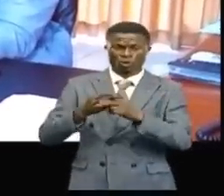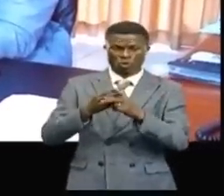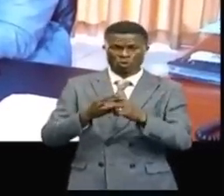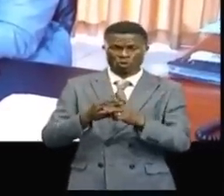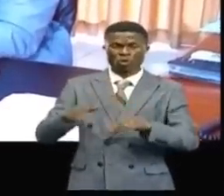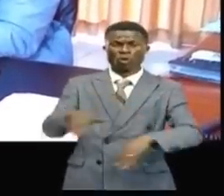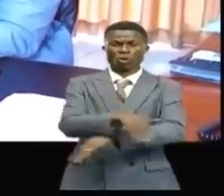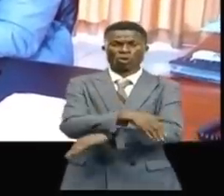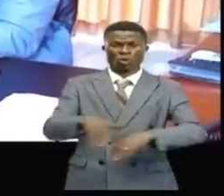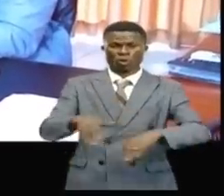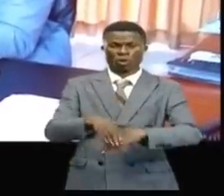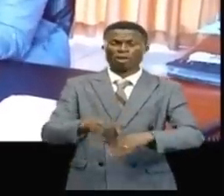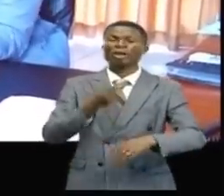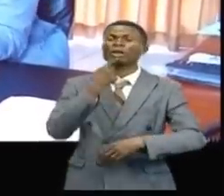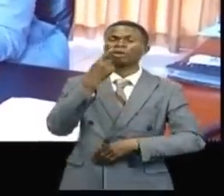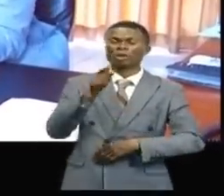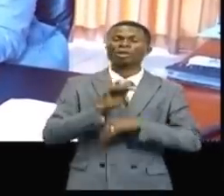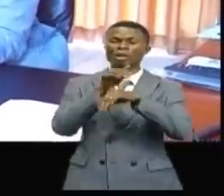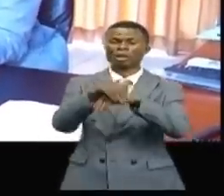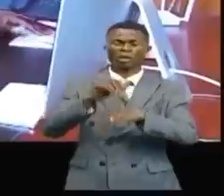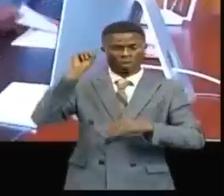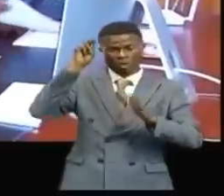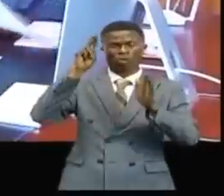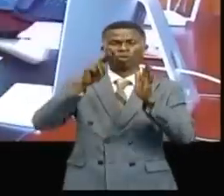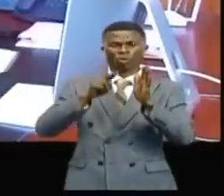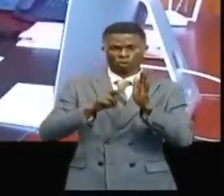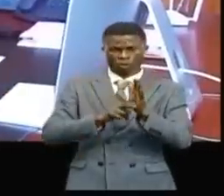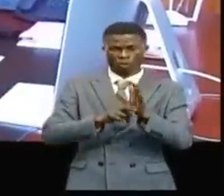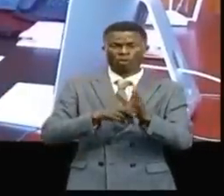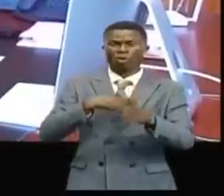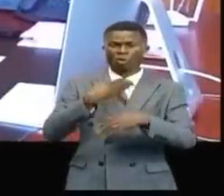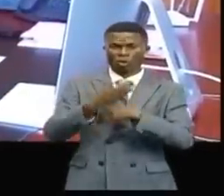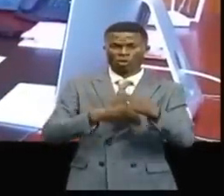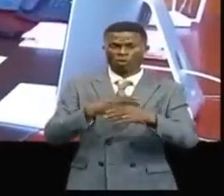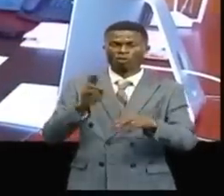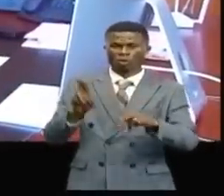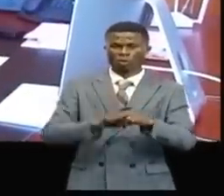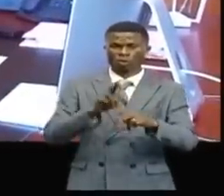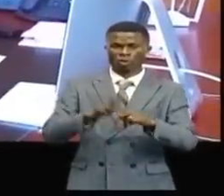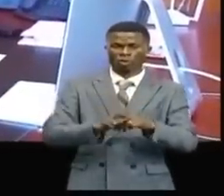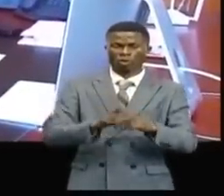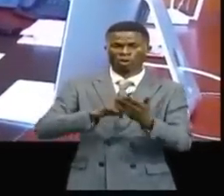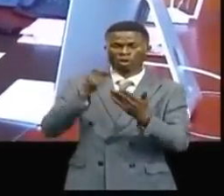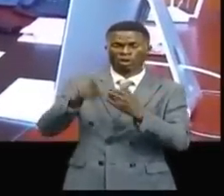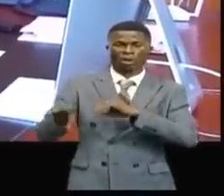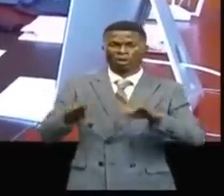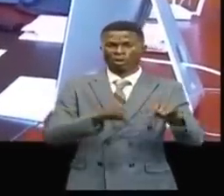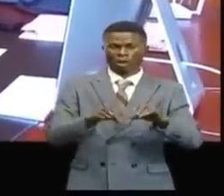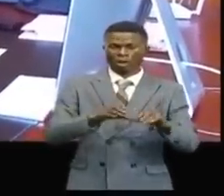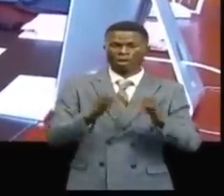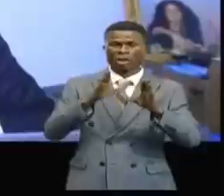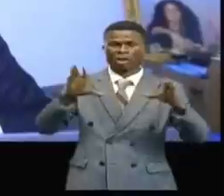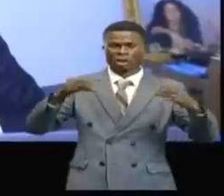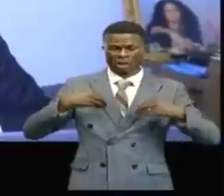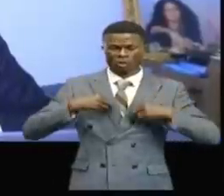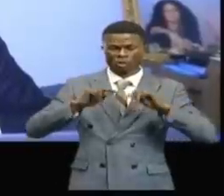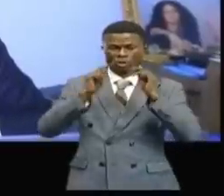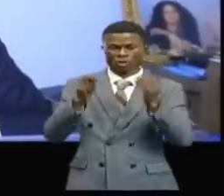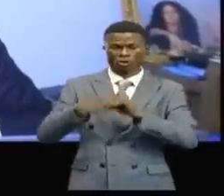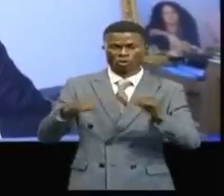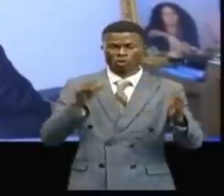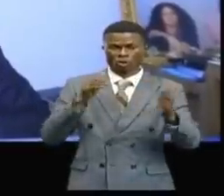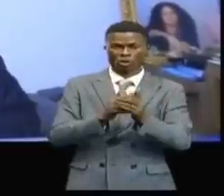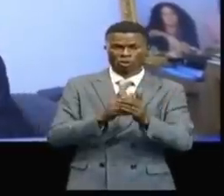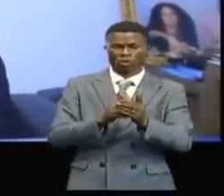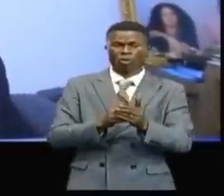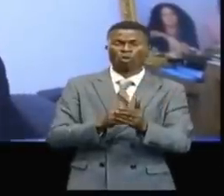renforcée, il a réitéré l'engagement du gouvernement à assurer l'exécution du nouveau plan d'action agréé par le groupe d'action contre les